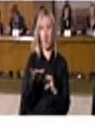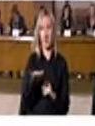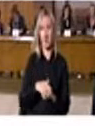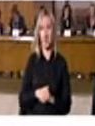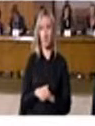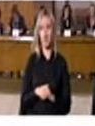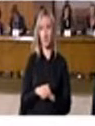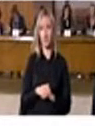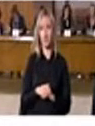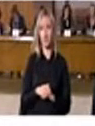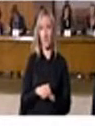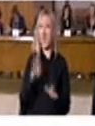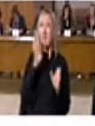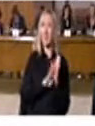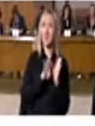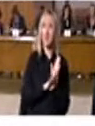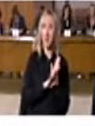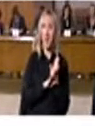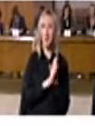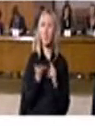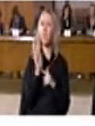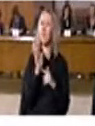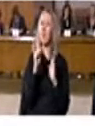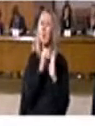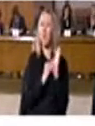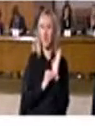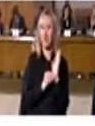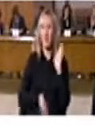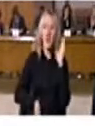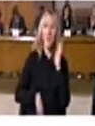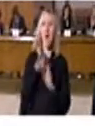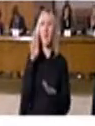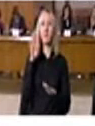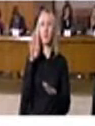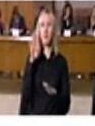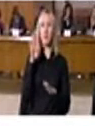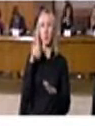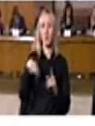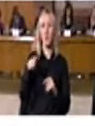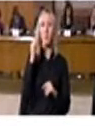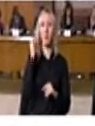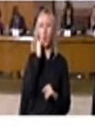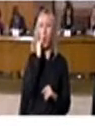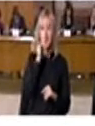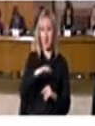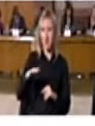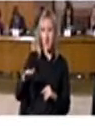društva. Diskriminaciju su prema svim podacima najviše izložena deca romske nacionalnosti i deca